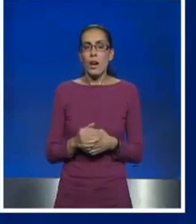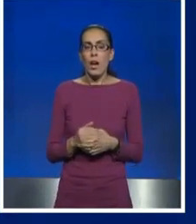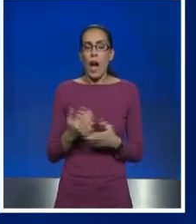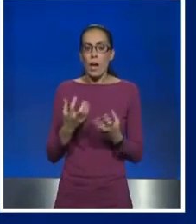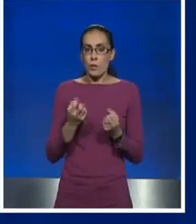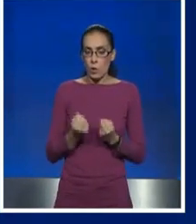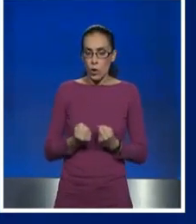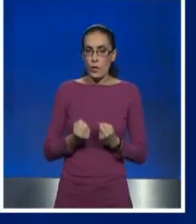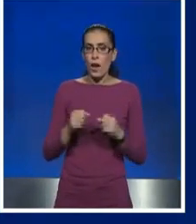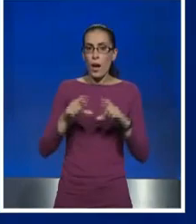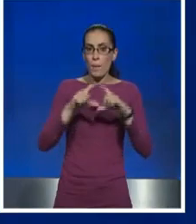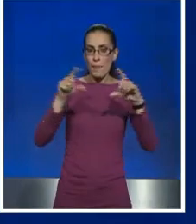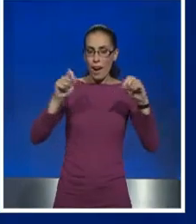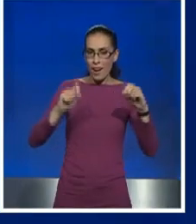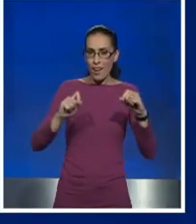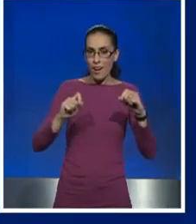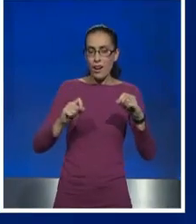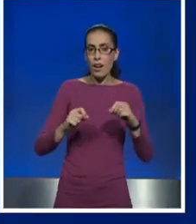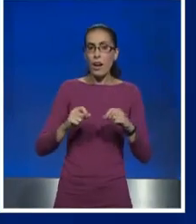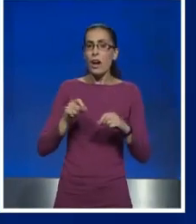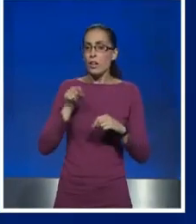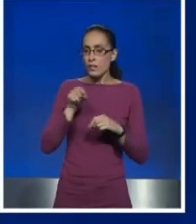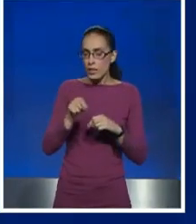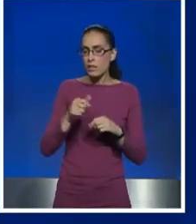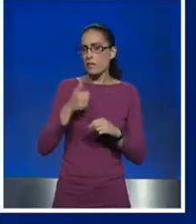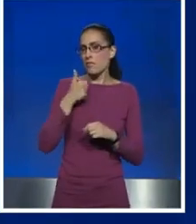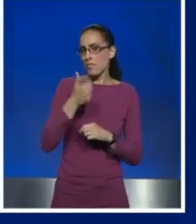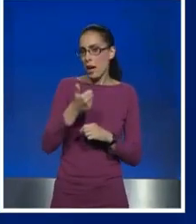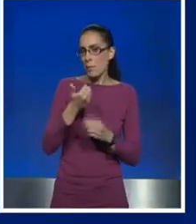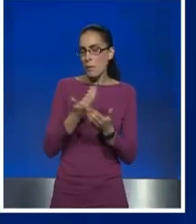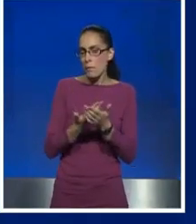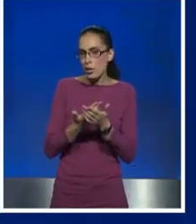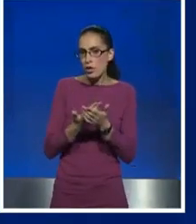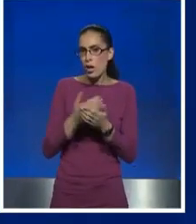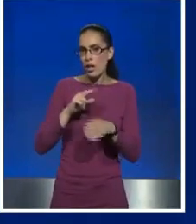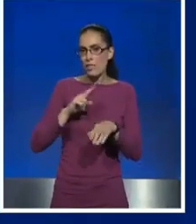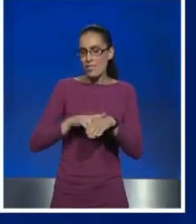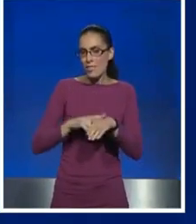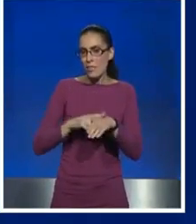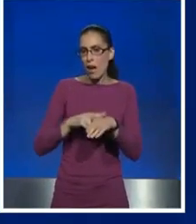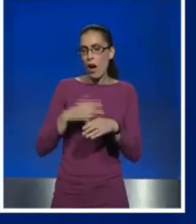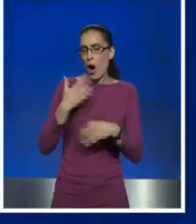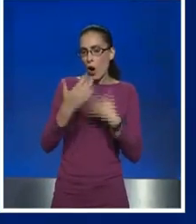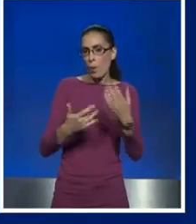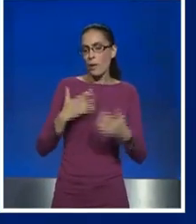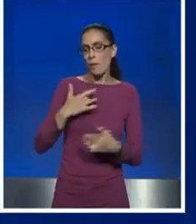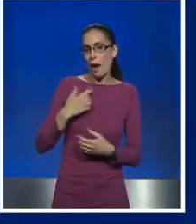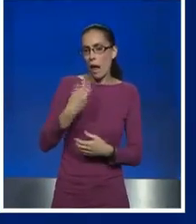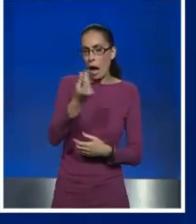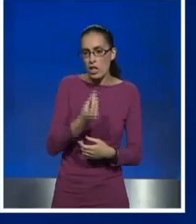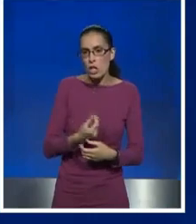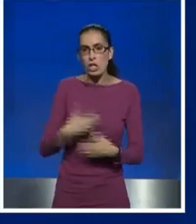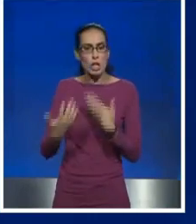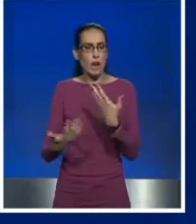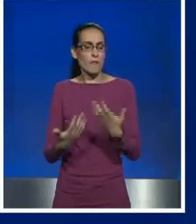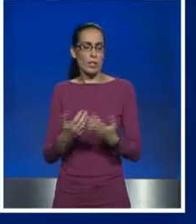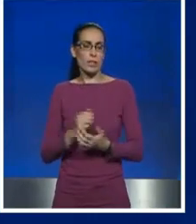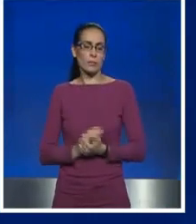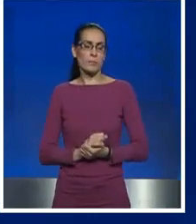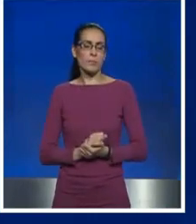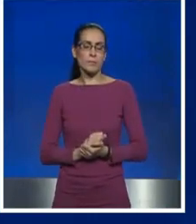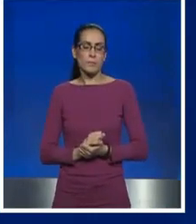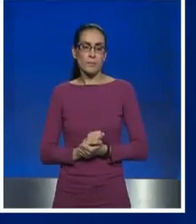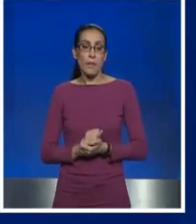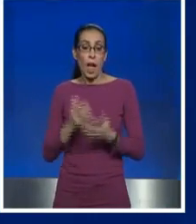wage, li l-paga kun waħda diċenti biex tista' tlaħħaq mal-għolja tal-ħajja. Hemm bżonn li jkollna l-ħarsien tas-saħħa